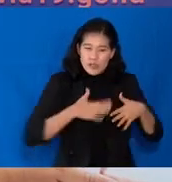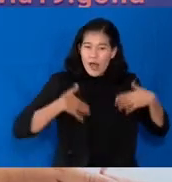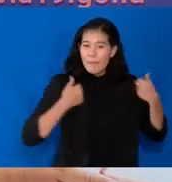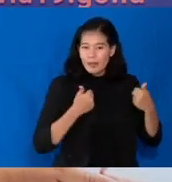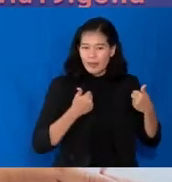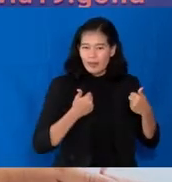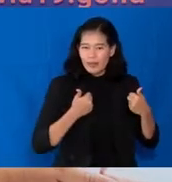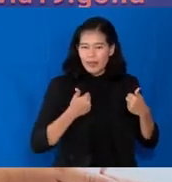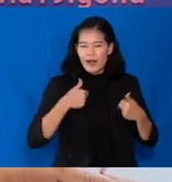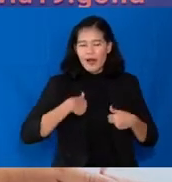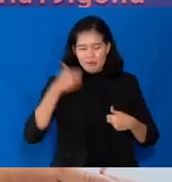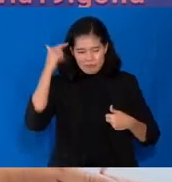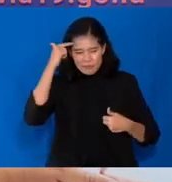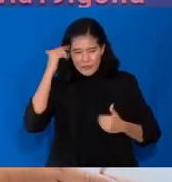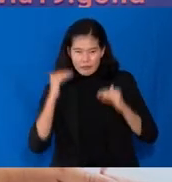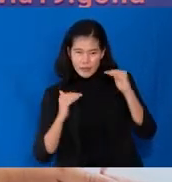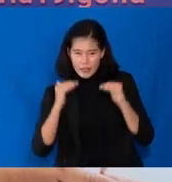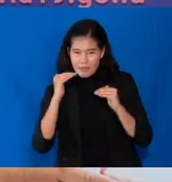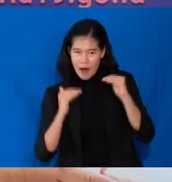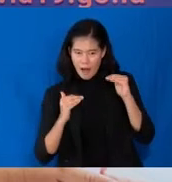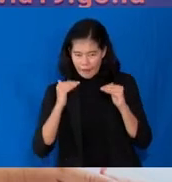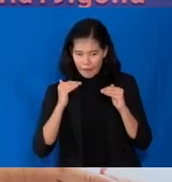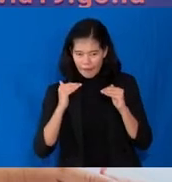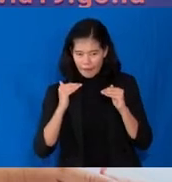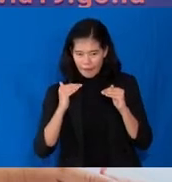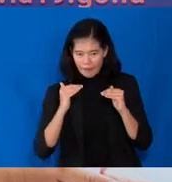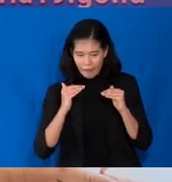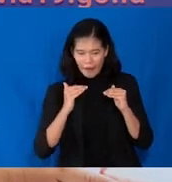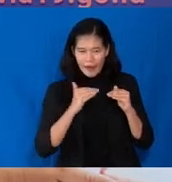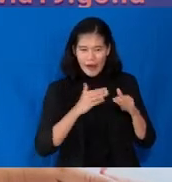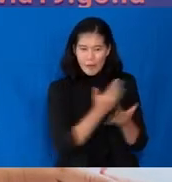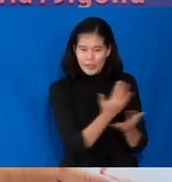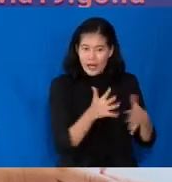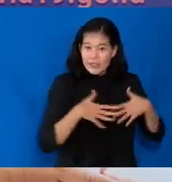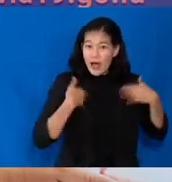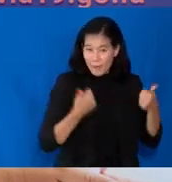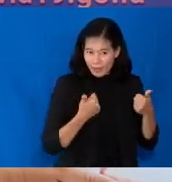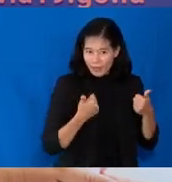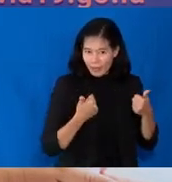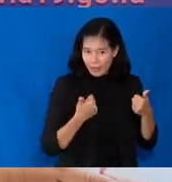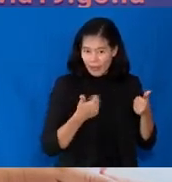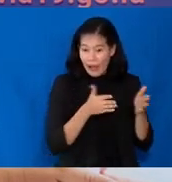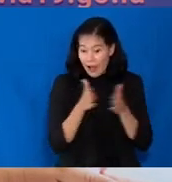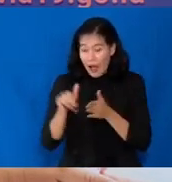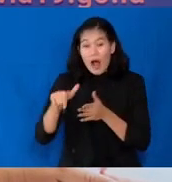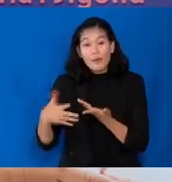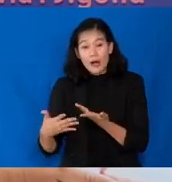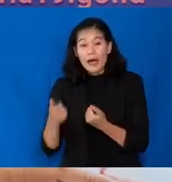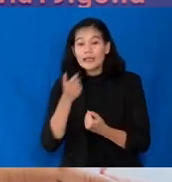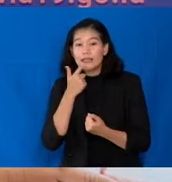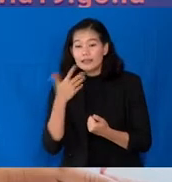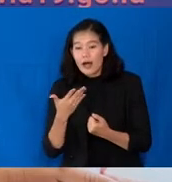wabah covert 19 ini juga adalah pertimbangan-pertimbangan tentang atau yang menyangkut